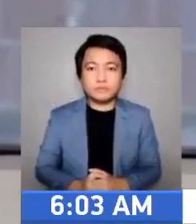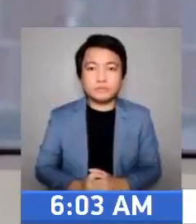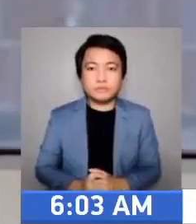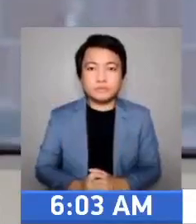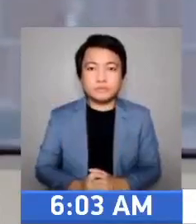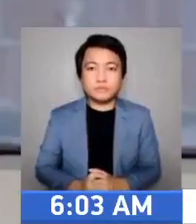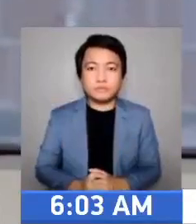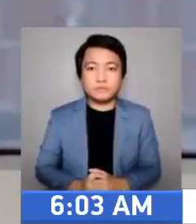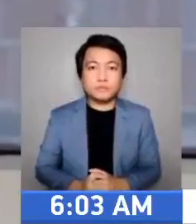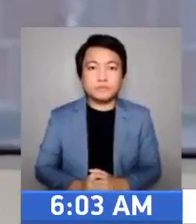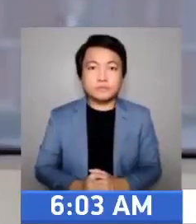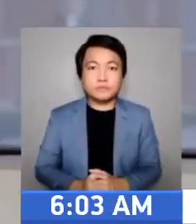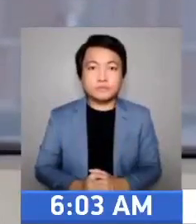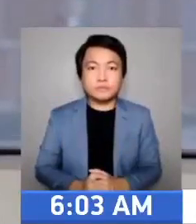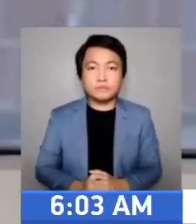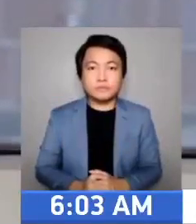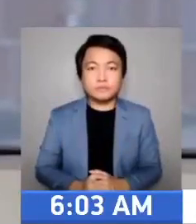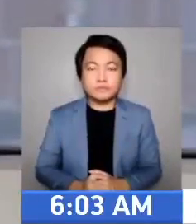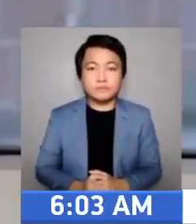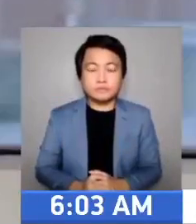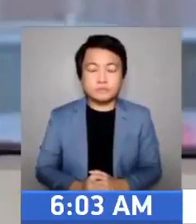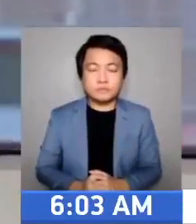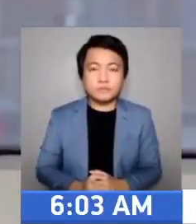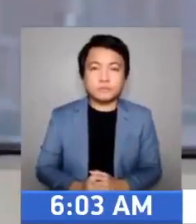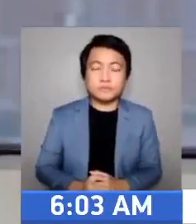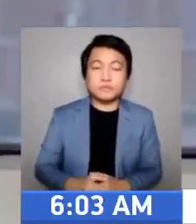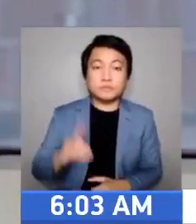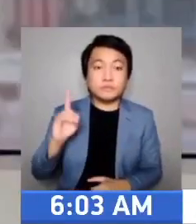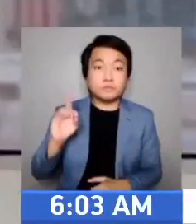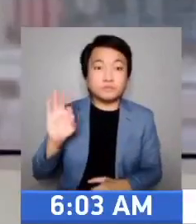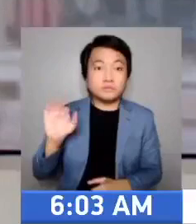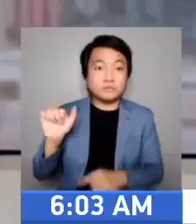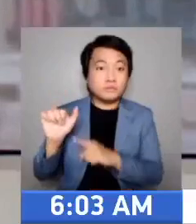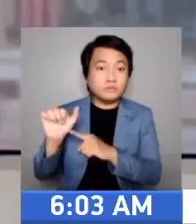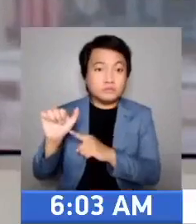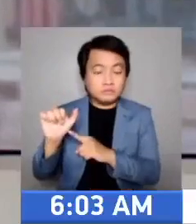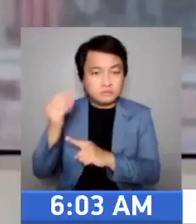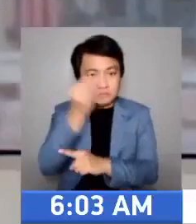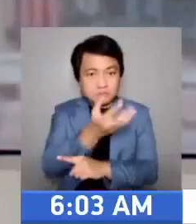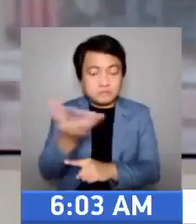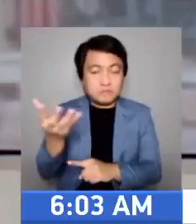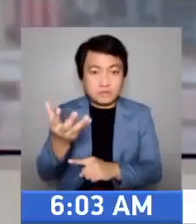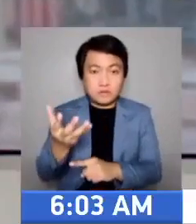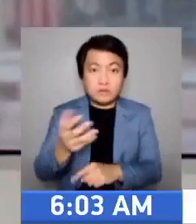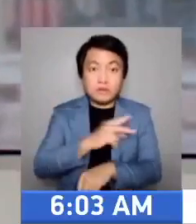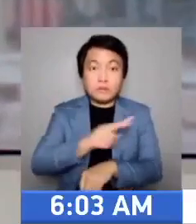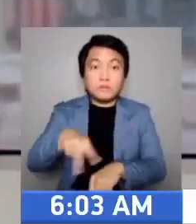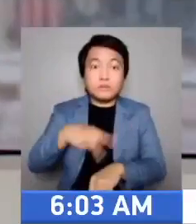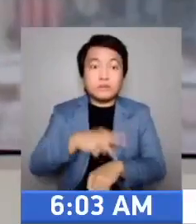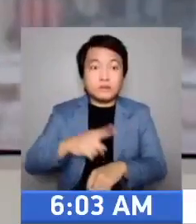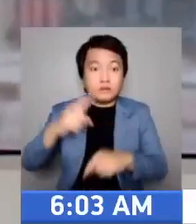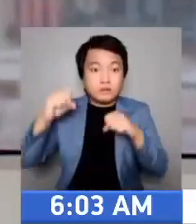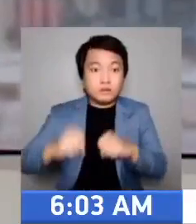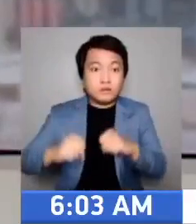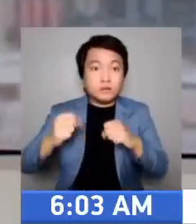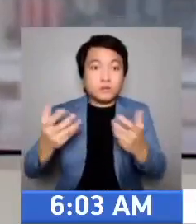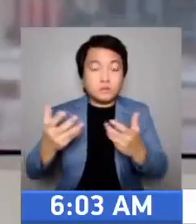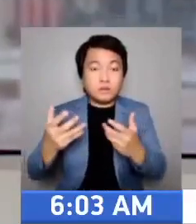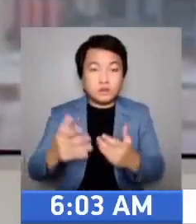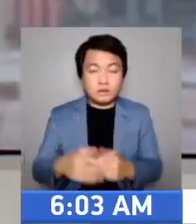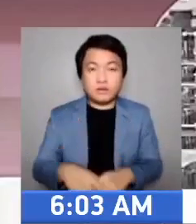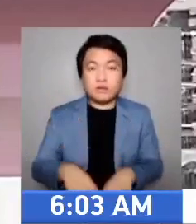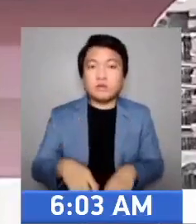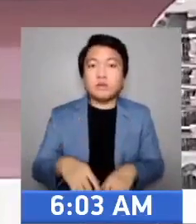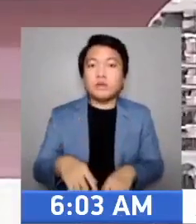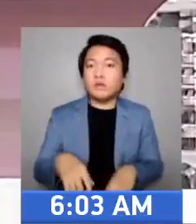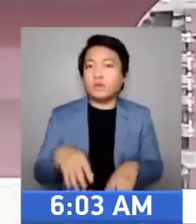Iginiit ng Department of Foreign Affairs na walang nilabag ang Pilipinas sa bilateral labor agreement nito sa Kuwait. Ang DFA Assistant Secretary Paul